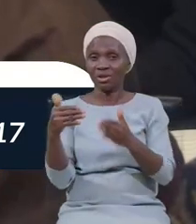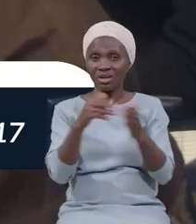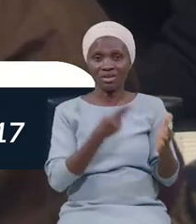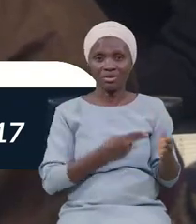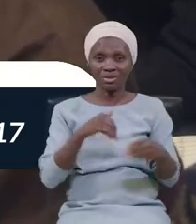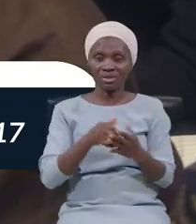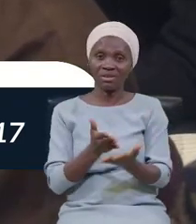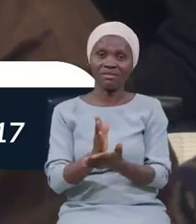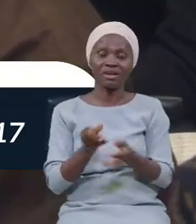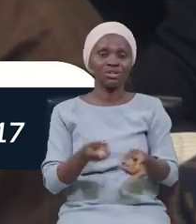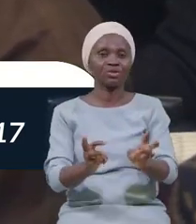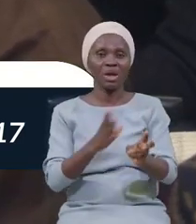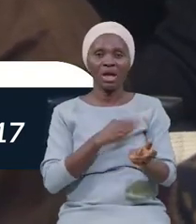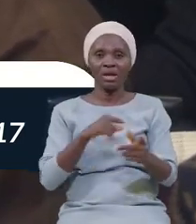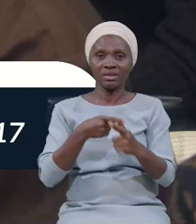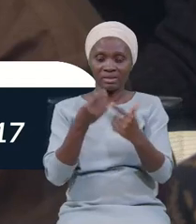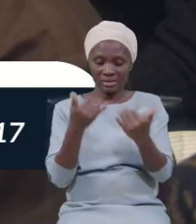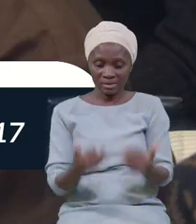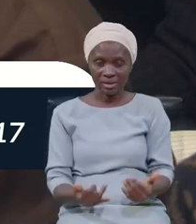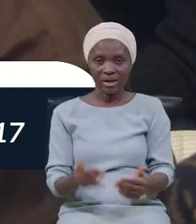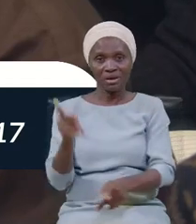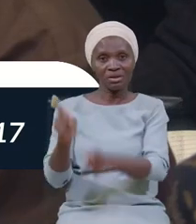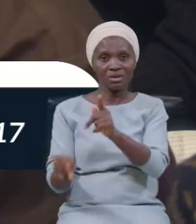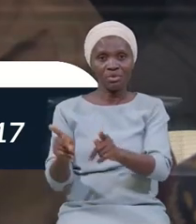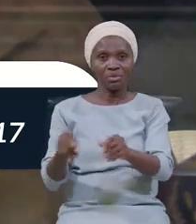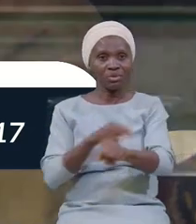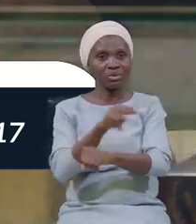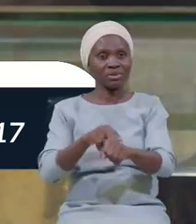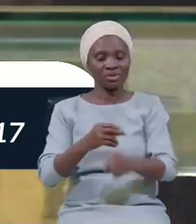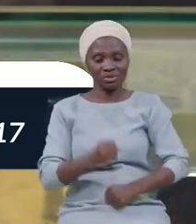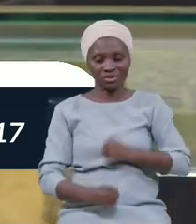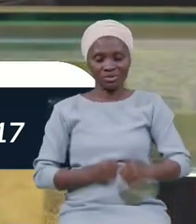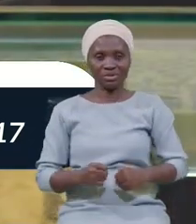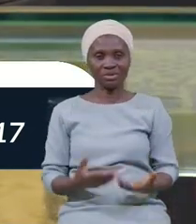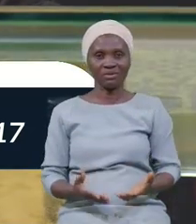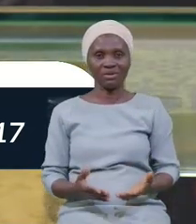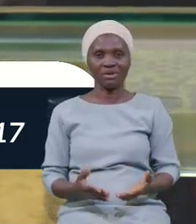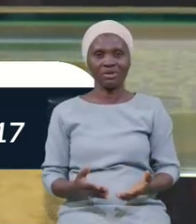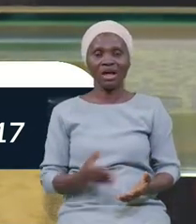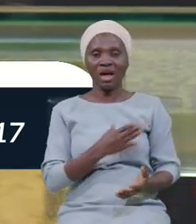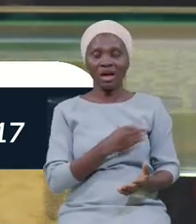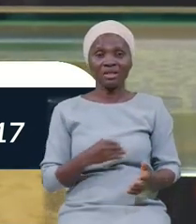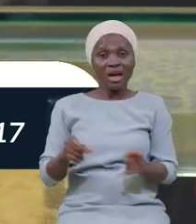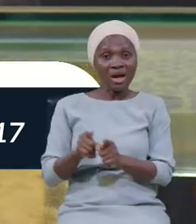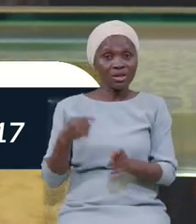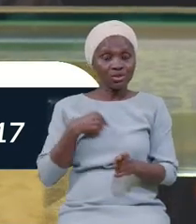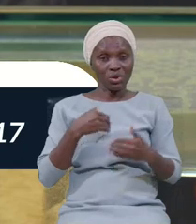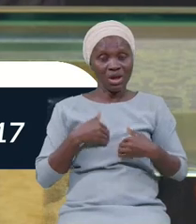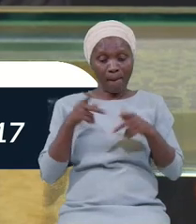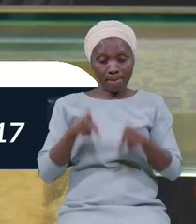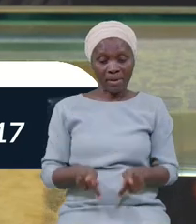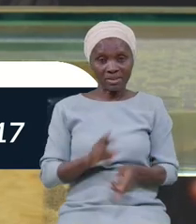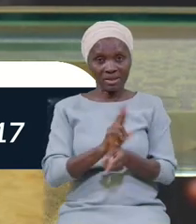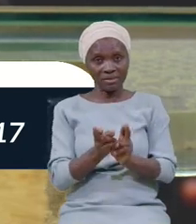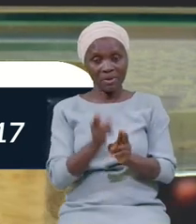direction, et la nation souffre, tout le monde souffre. Donc, même comme on a la repentance personnelle, la